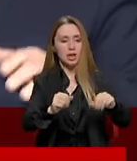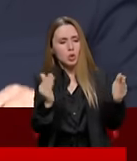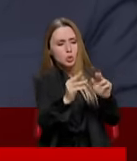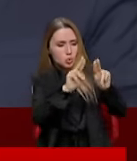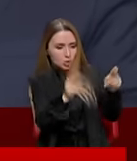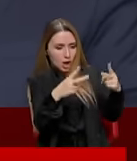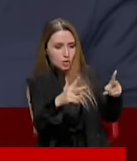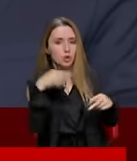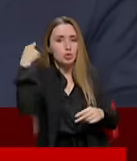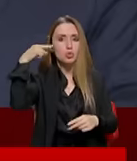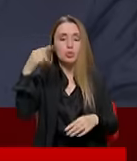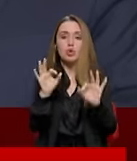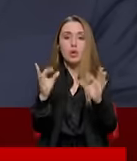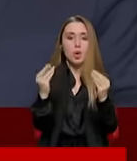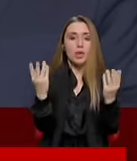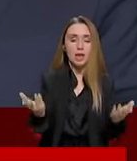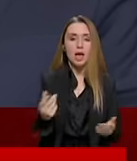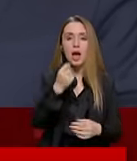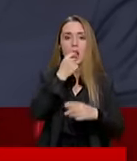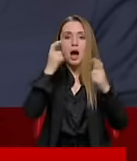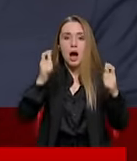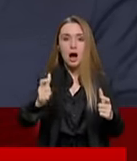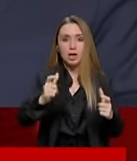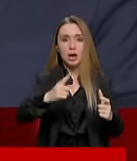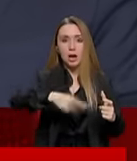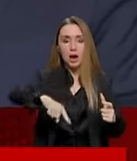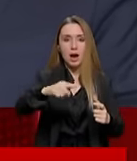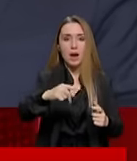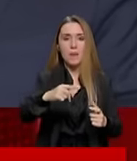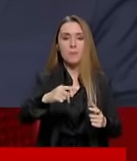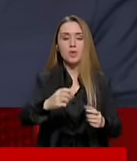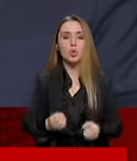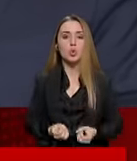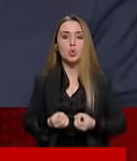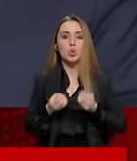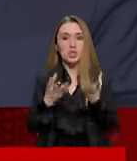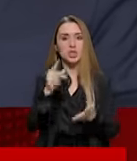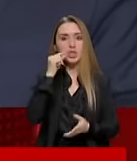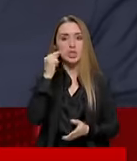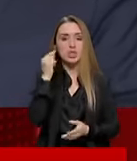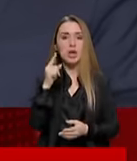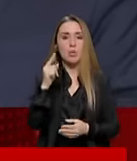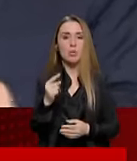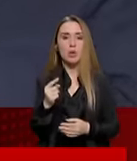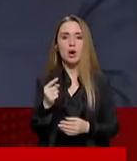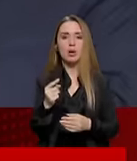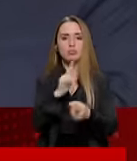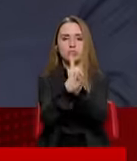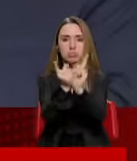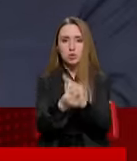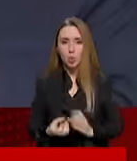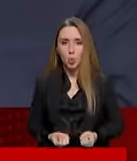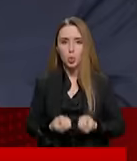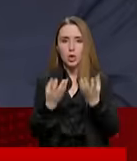düşünüyoruz ki Önemli olan Eee Ankara kırsalındaki yerel üreticilerin yerel lezzetleri üretmeleri Hem o yerel